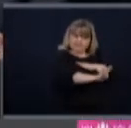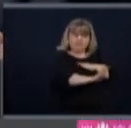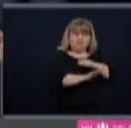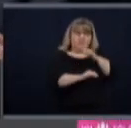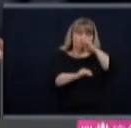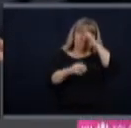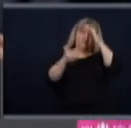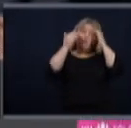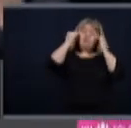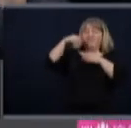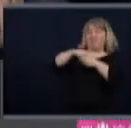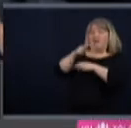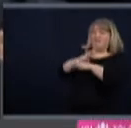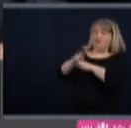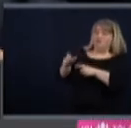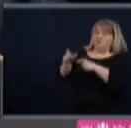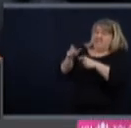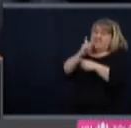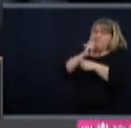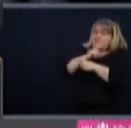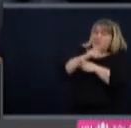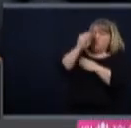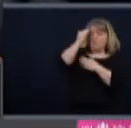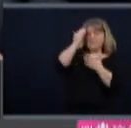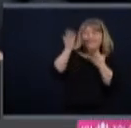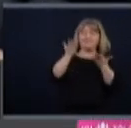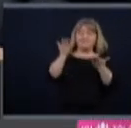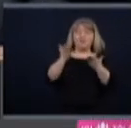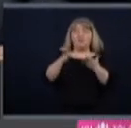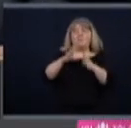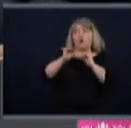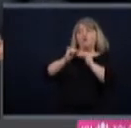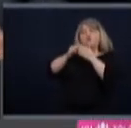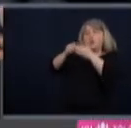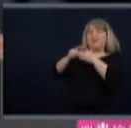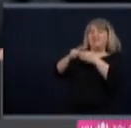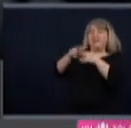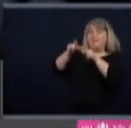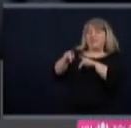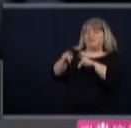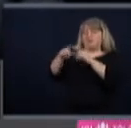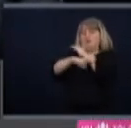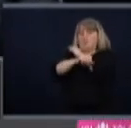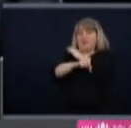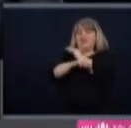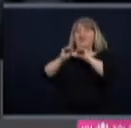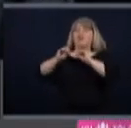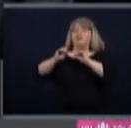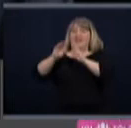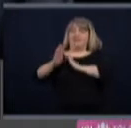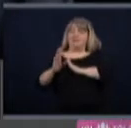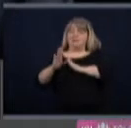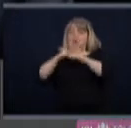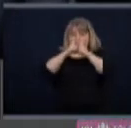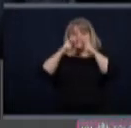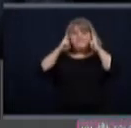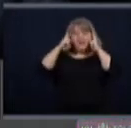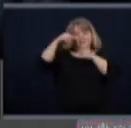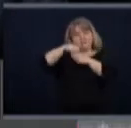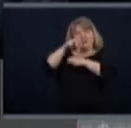dans les garderies. C'est pour ça qu'on va demander aux éducatrices de porter un masque dans les garderies.